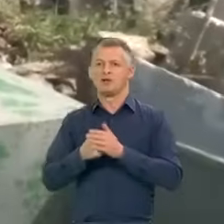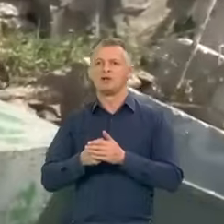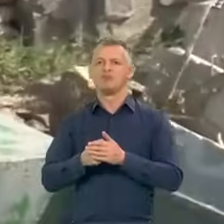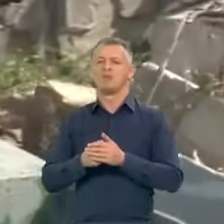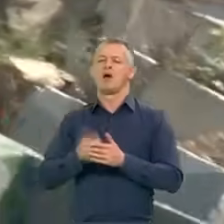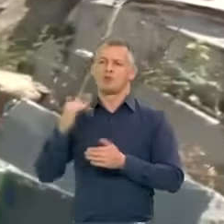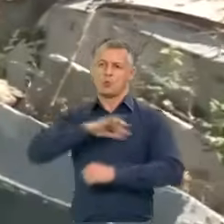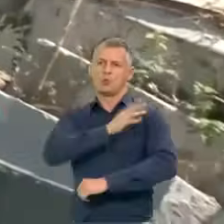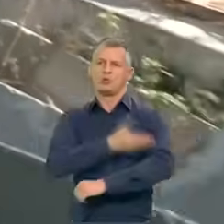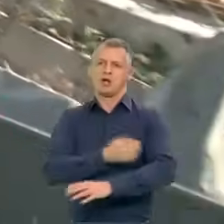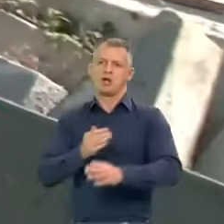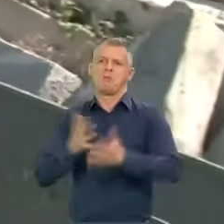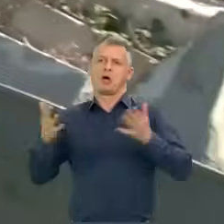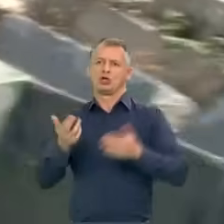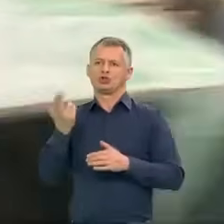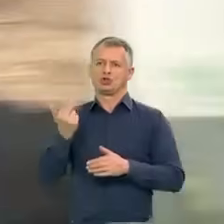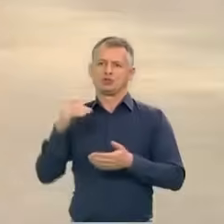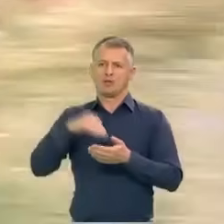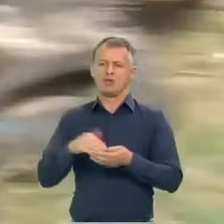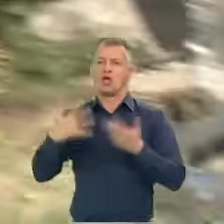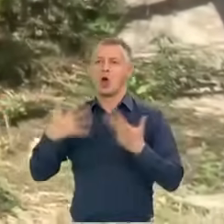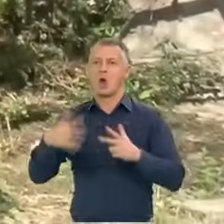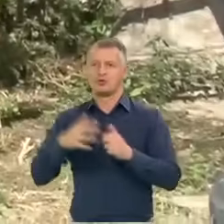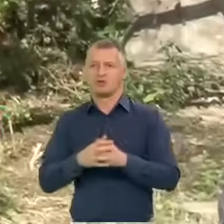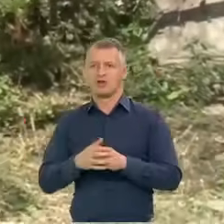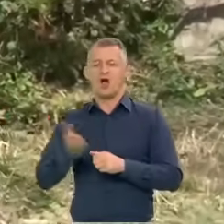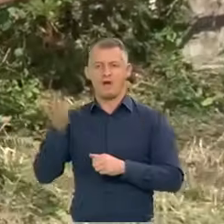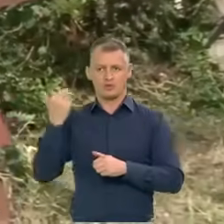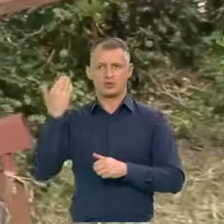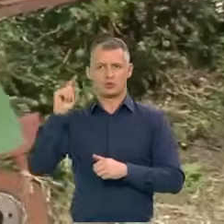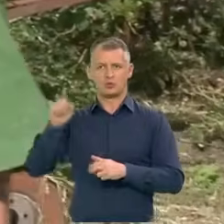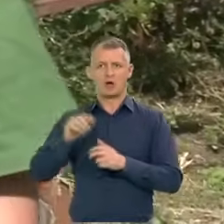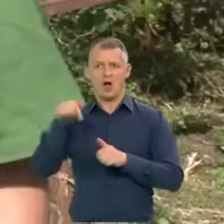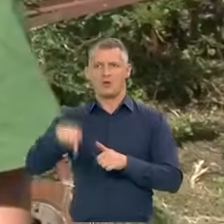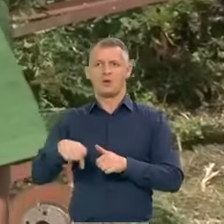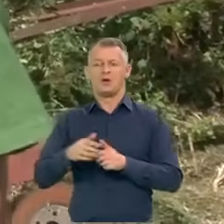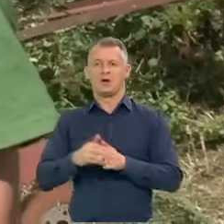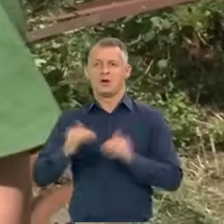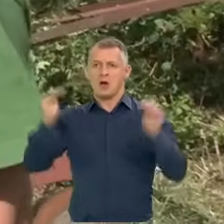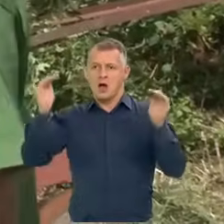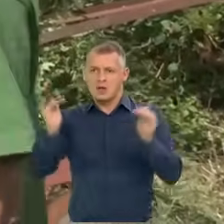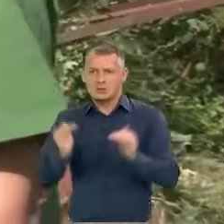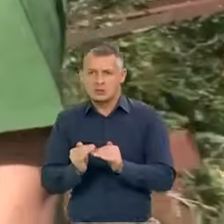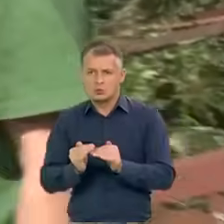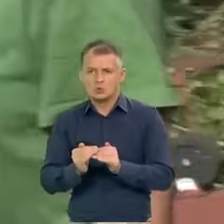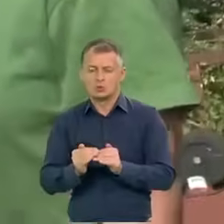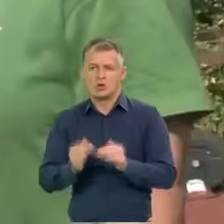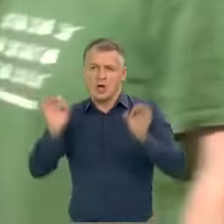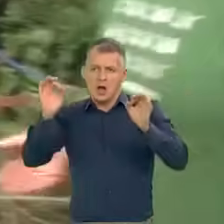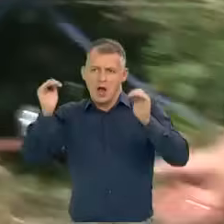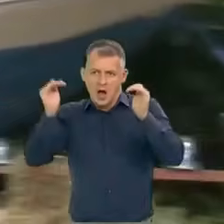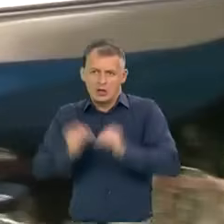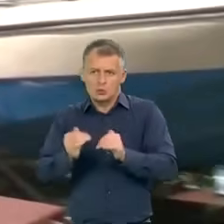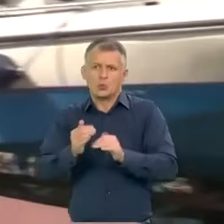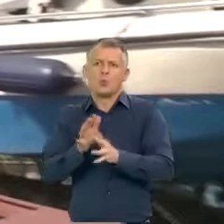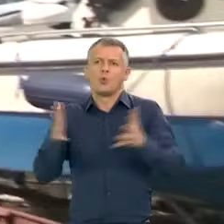debit mare atunci 15800 așa ceva a fost dar acuma e scăzută mult uitați Cât poate să fie de scăzută e